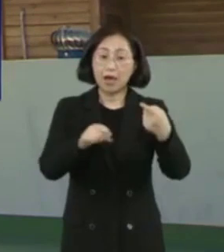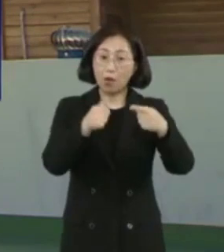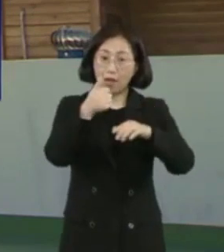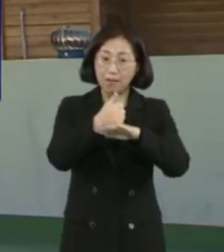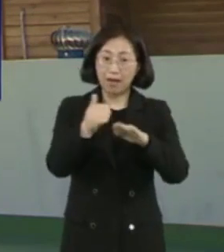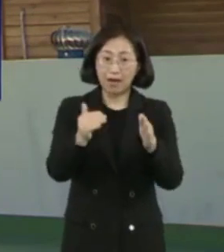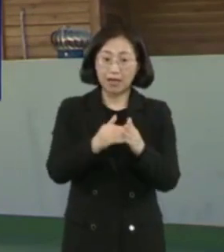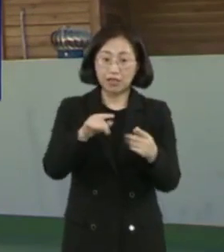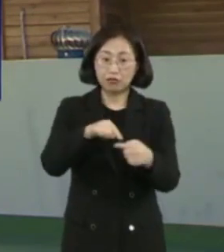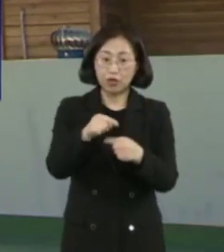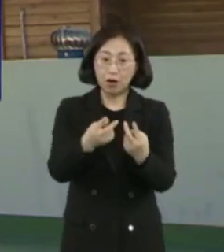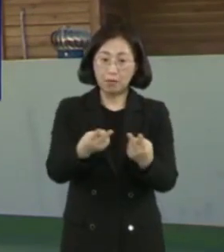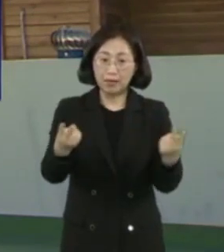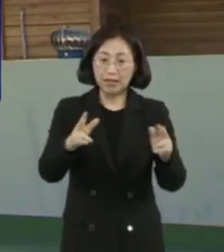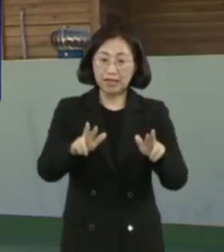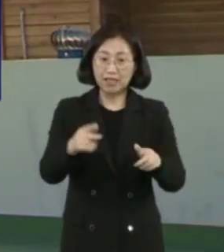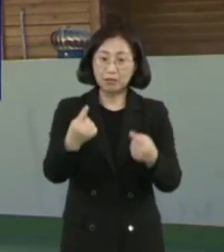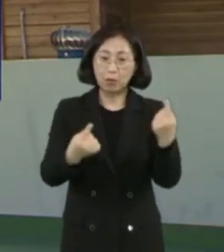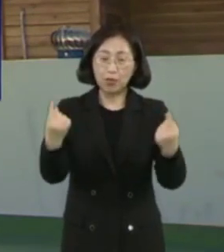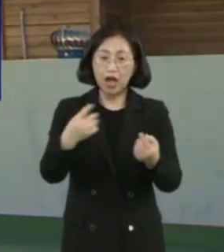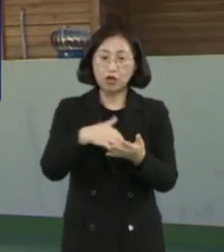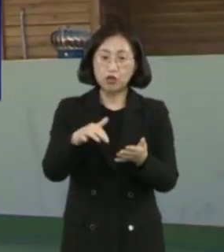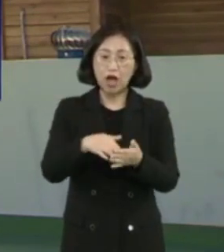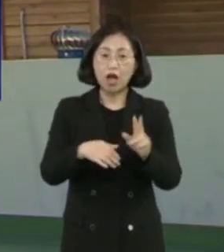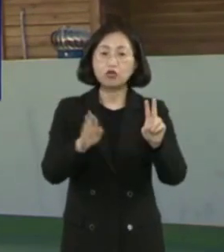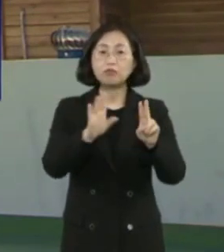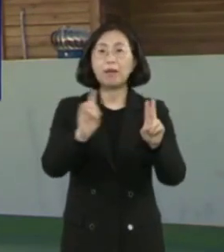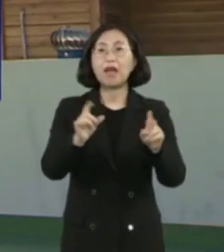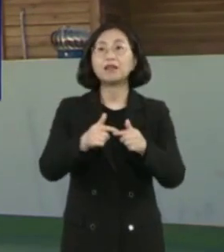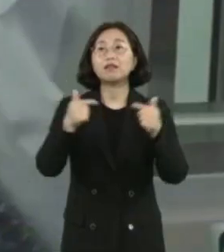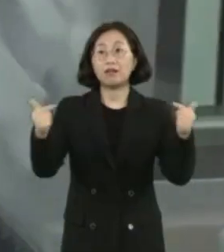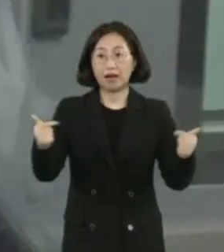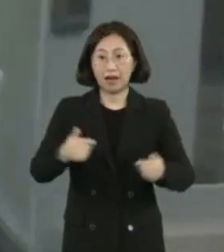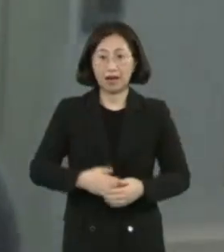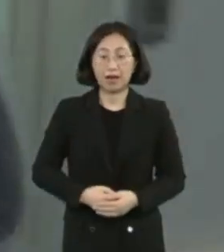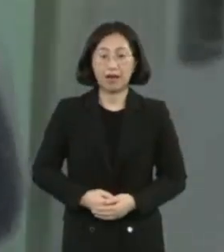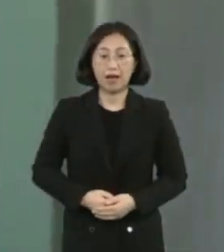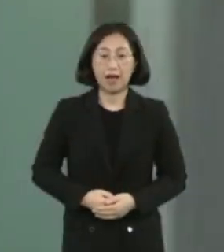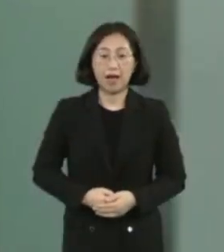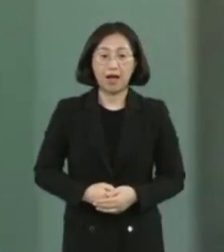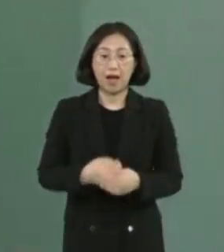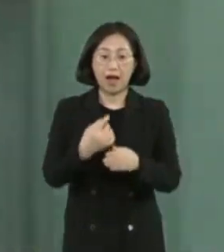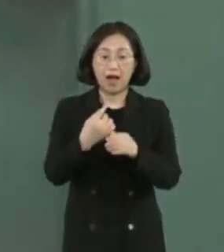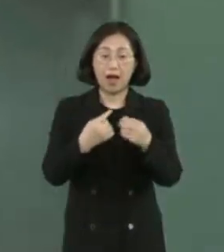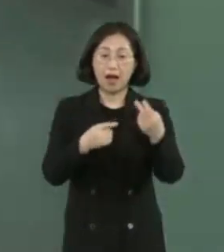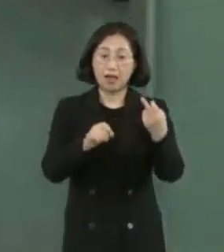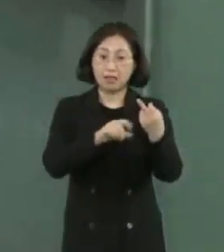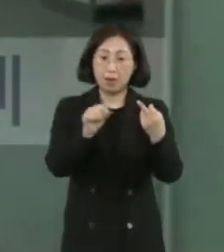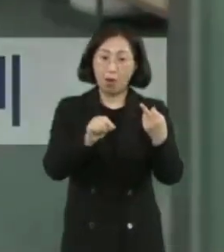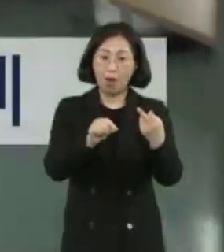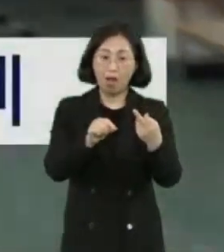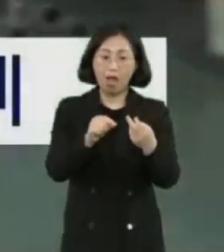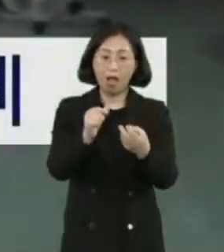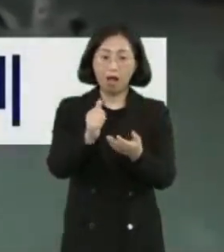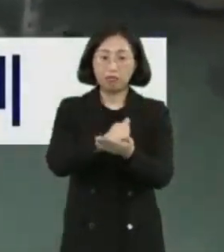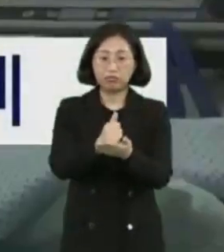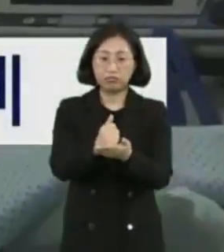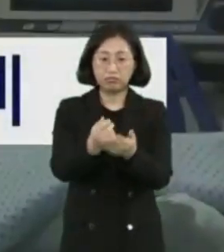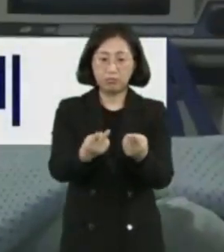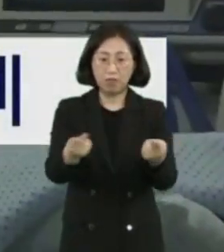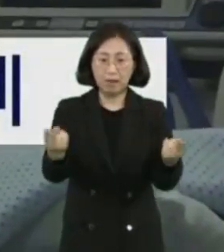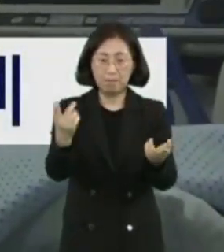말까지 운영병상이 지금보다 2배 이상 크게 늘어나게 됩니다. 지난달 위중증 병상이 단 한 개도 남지 않는